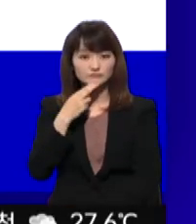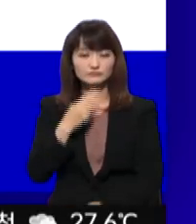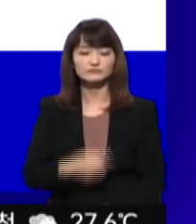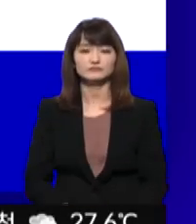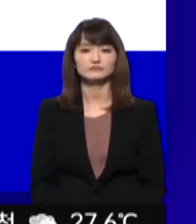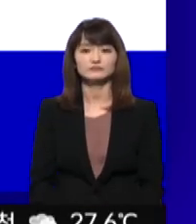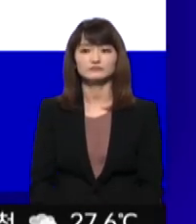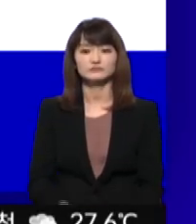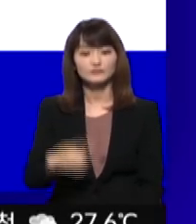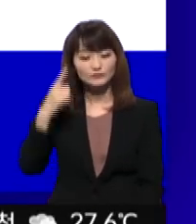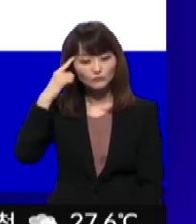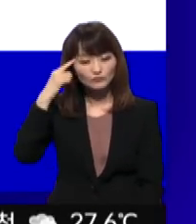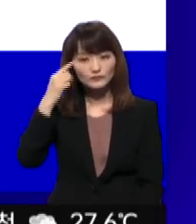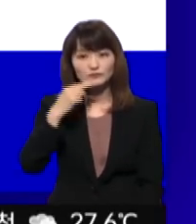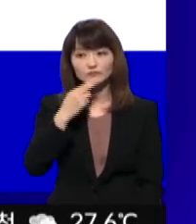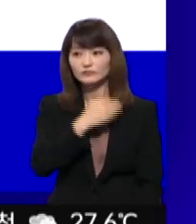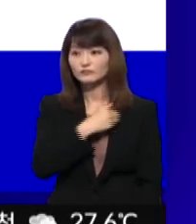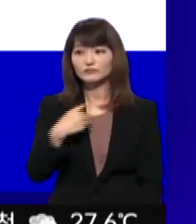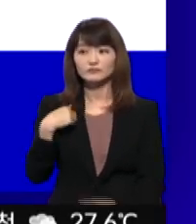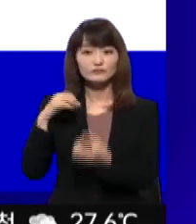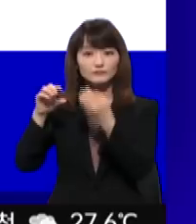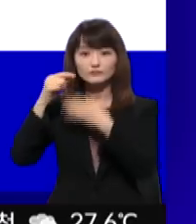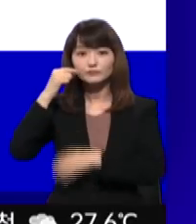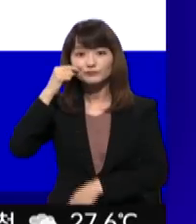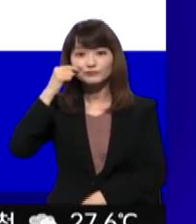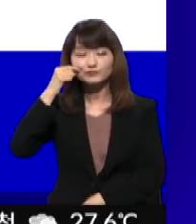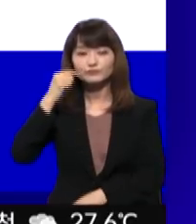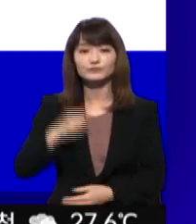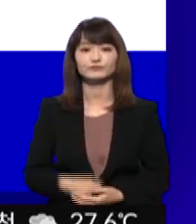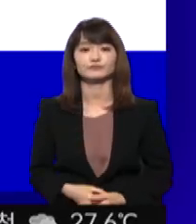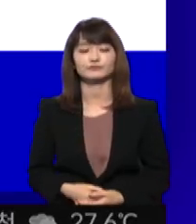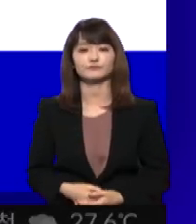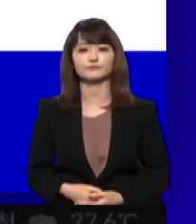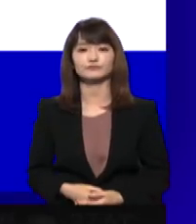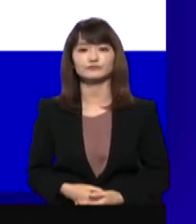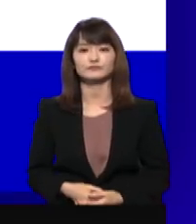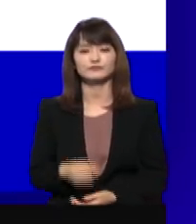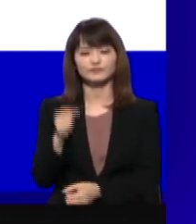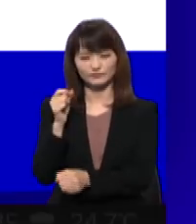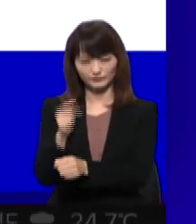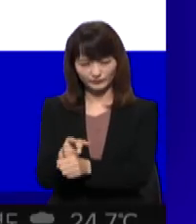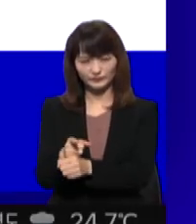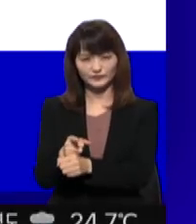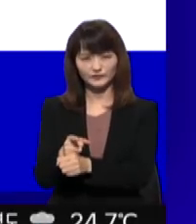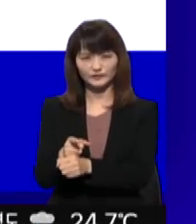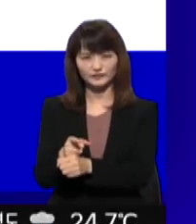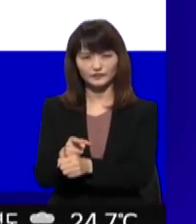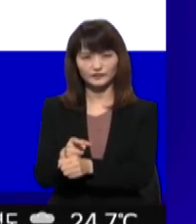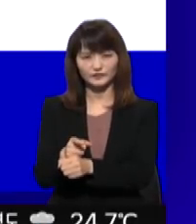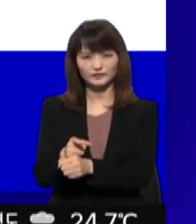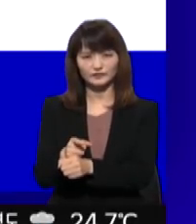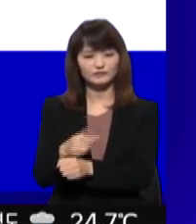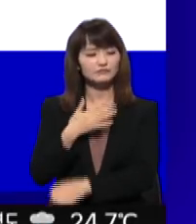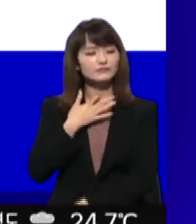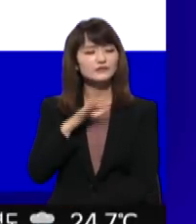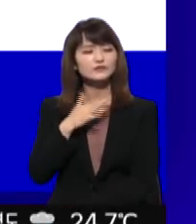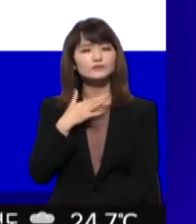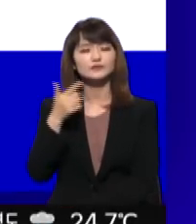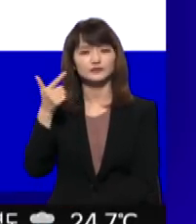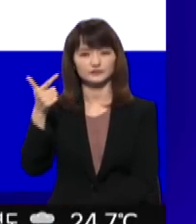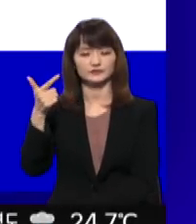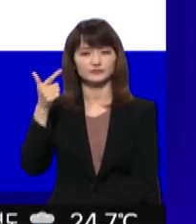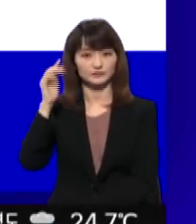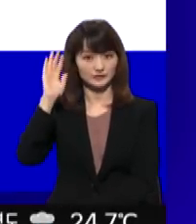왜 없었다고 자 이렇게 말을 못하냐라고 몇 차례 언론에서 묻자 이미 여섯 차례다 부인을 했다라며